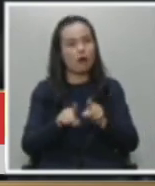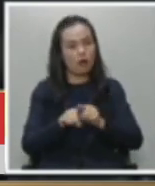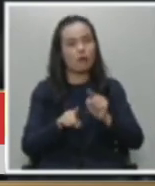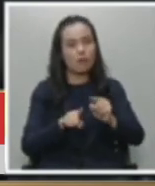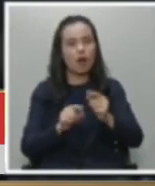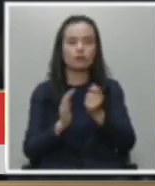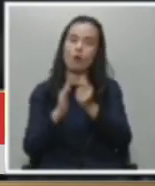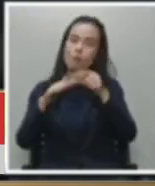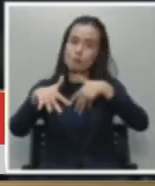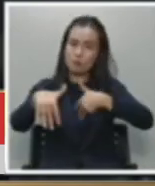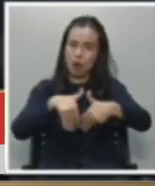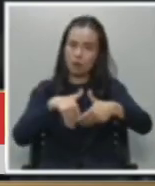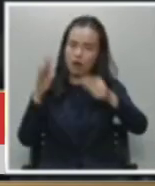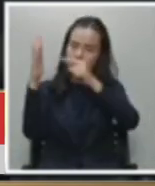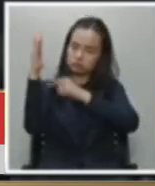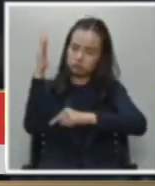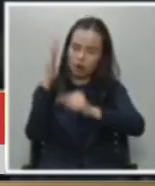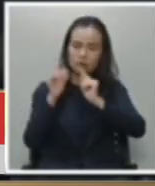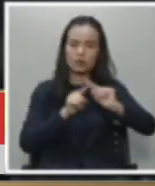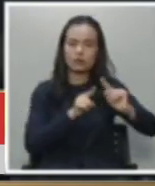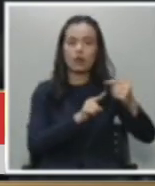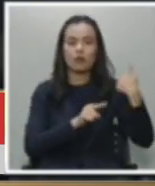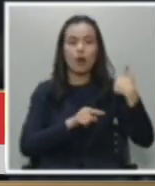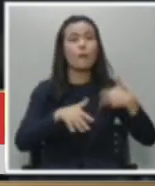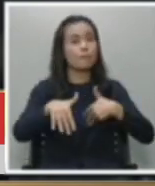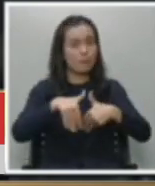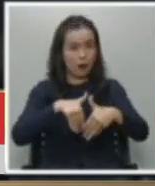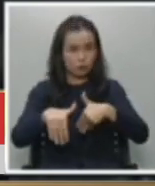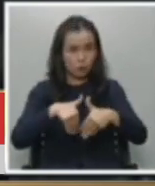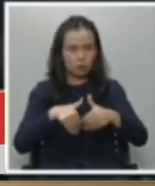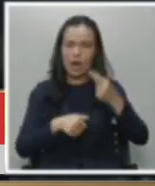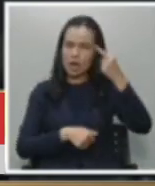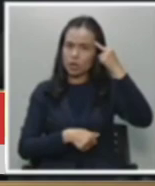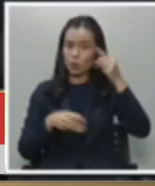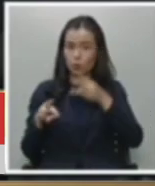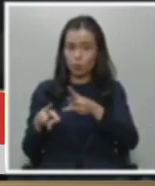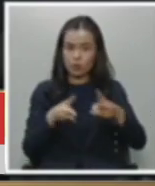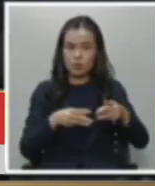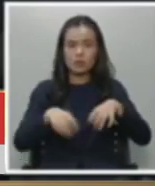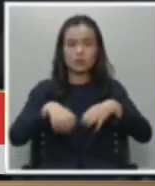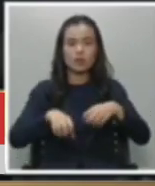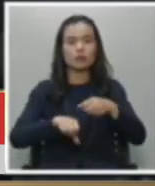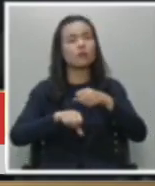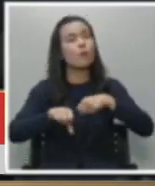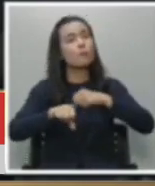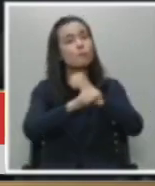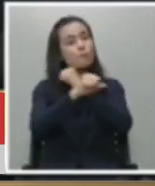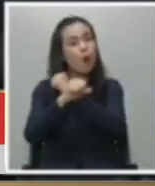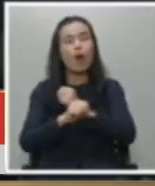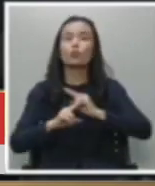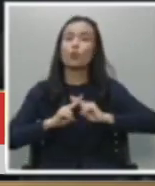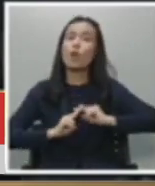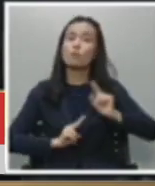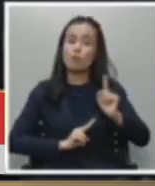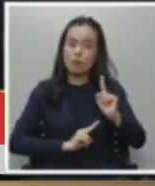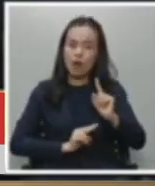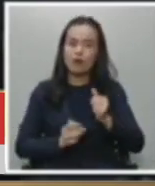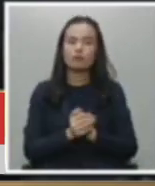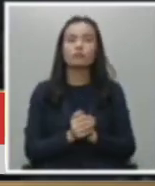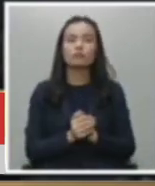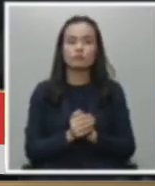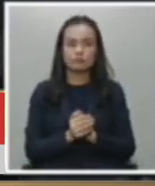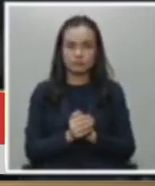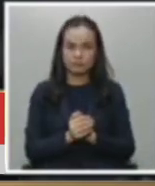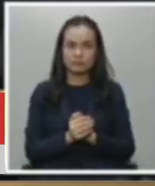พื้นที่สาธารณะแล้วประชาชนควรจะมีวิธีการหลักการปฏิบัติอย่างไรผมว่าเรื่องนี้ก็ขอบคุณนะครับแล้วก็ว่า